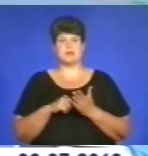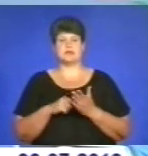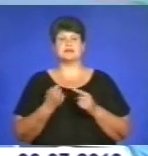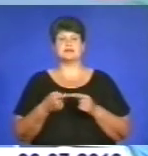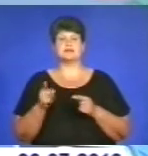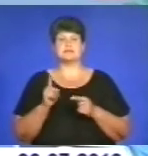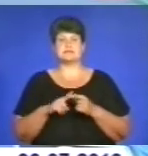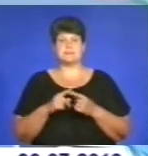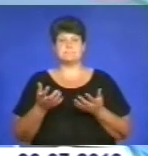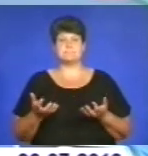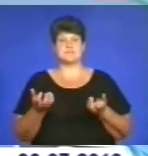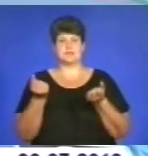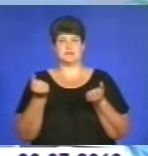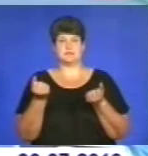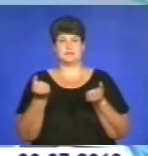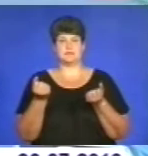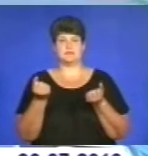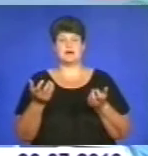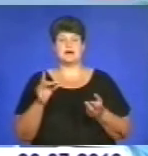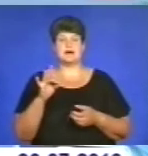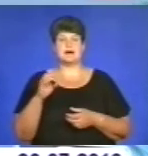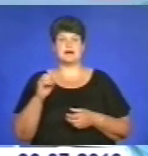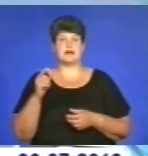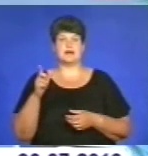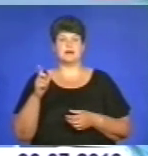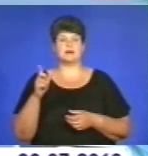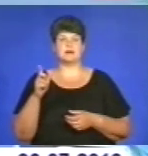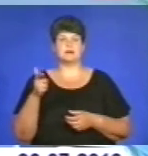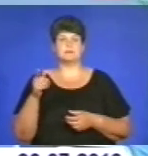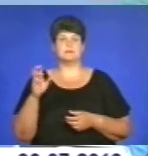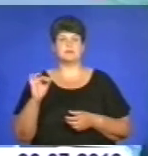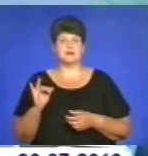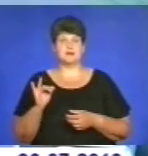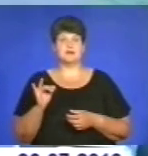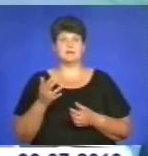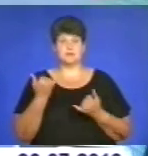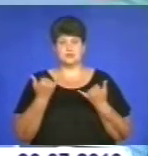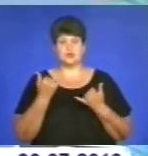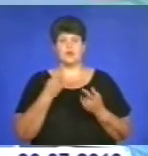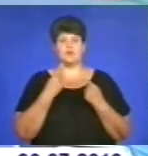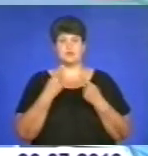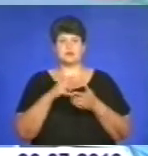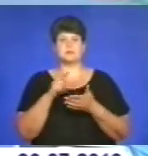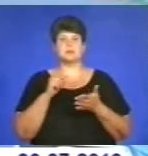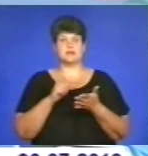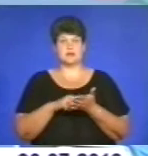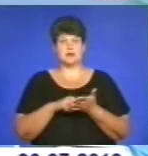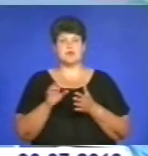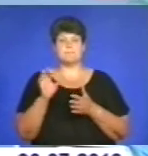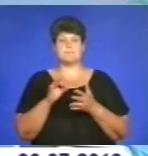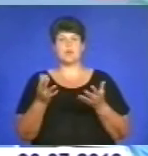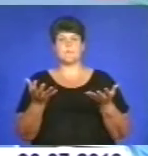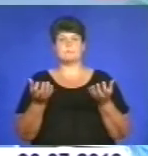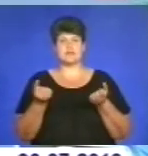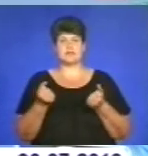питання підтримки регбі на офіційному рівні. В даному випадку ми сьогодні проговорювали питання про прийняття